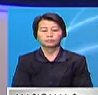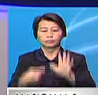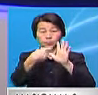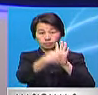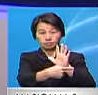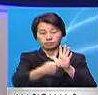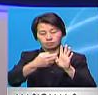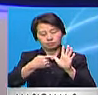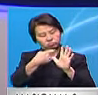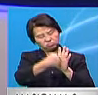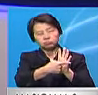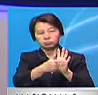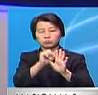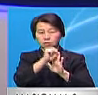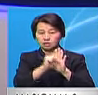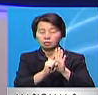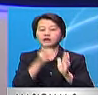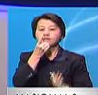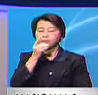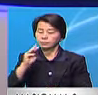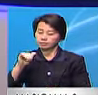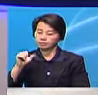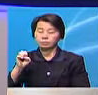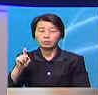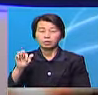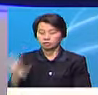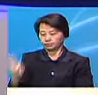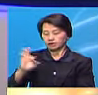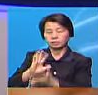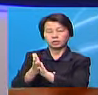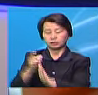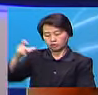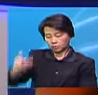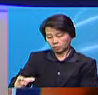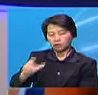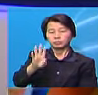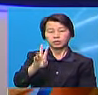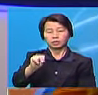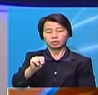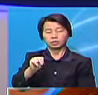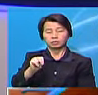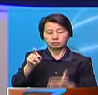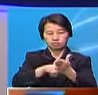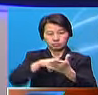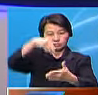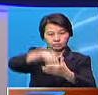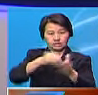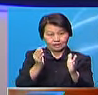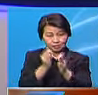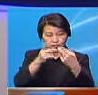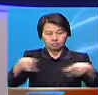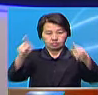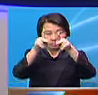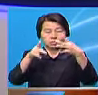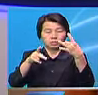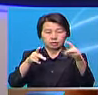5 elemen menjadi kriteria Datin Mastura Yazid dipilih sebagai calon Barisan Nasional BN pada pilihan raya kecil Parlimen Kuala Kangsar